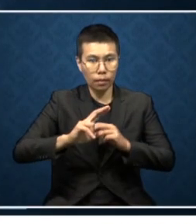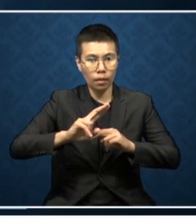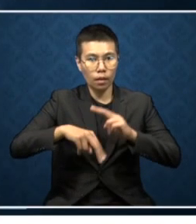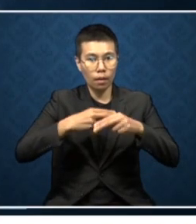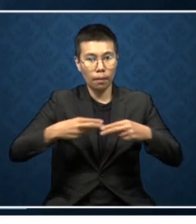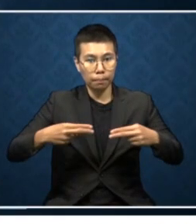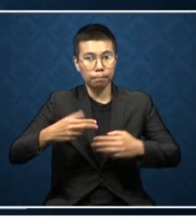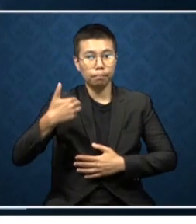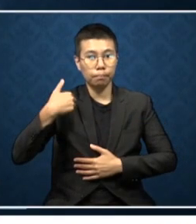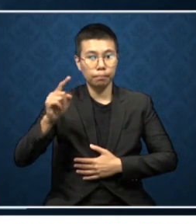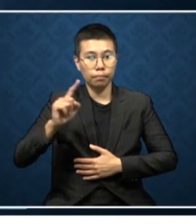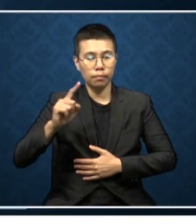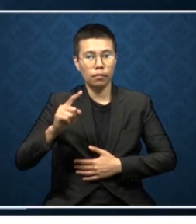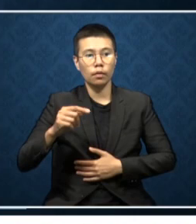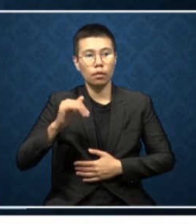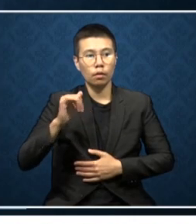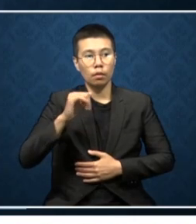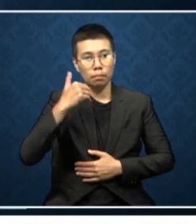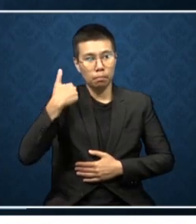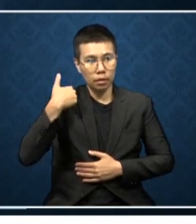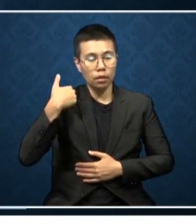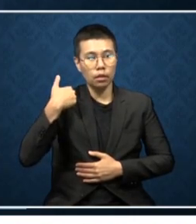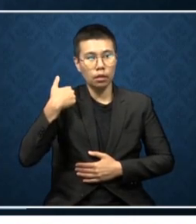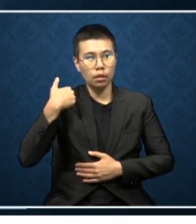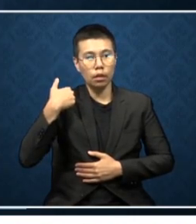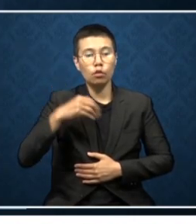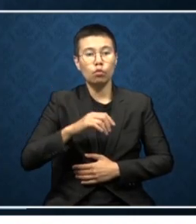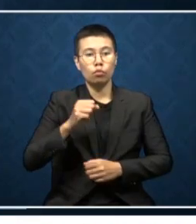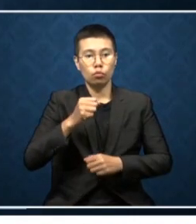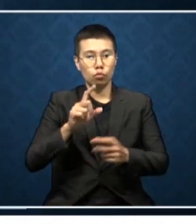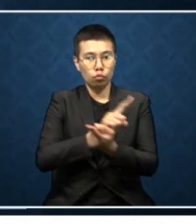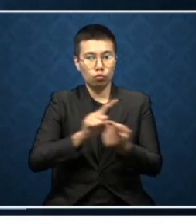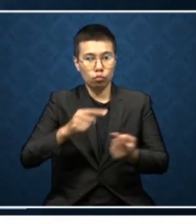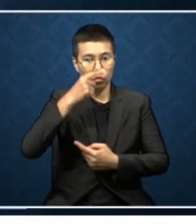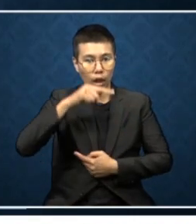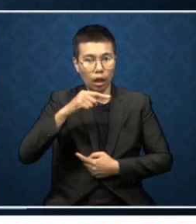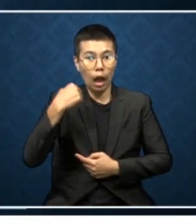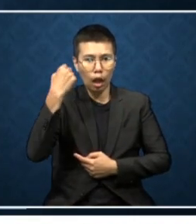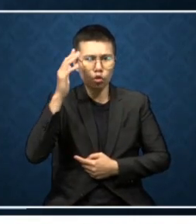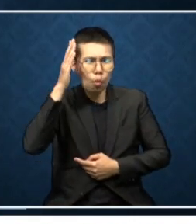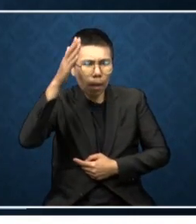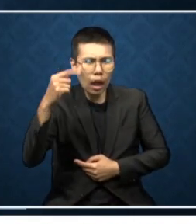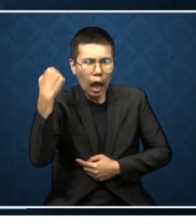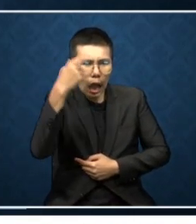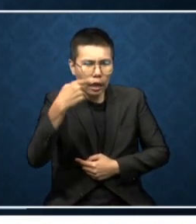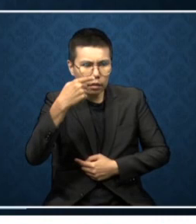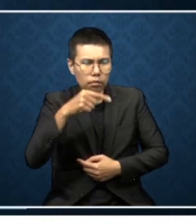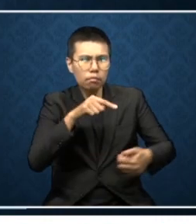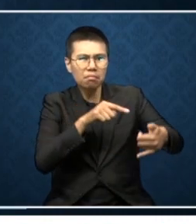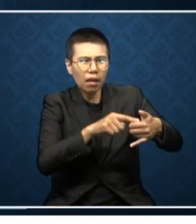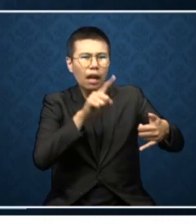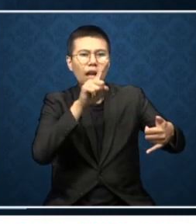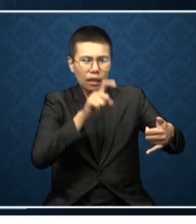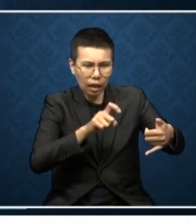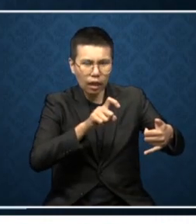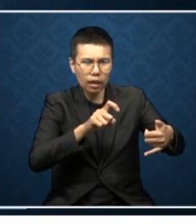เดาได้ไหว่าในสังคมไทยในอนาคตจะเป็นอย่างไรใครจะตกเป็นเหยื่ออีกคะเพราะฉะนั้นเรื่องนี้เป็น